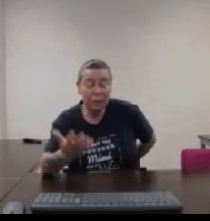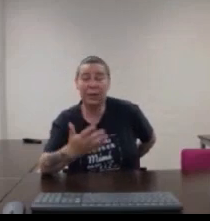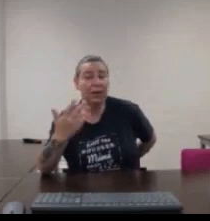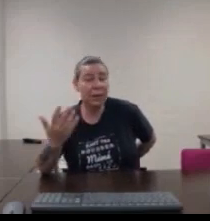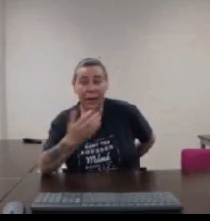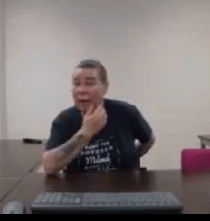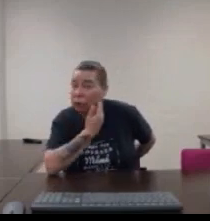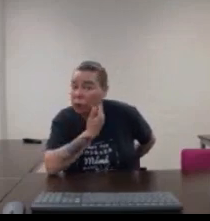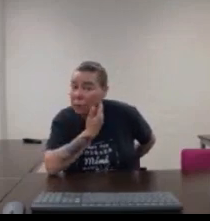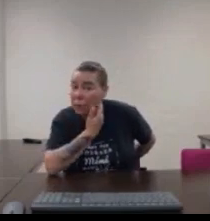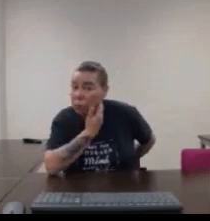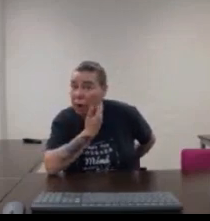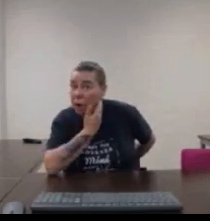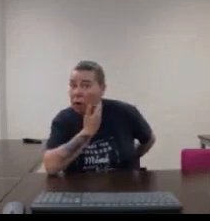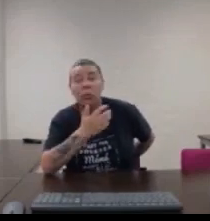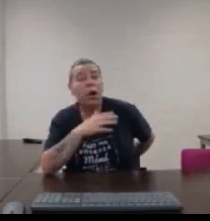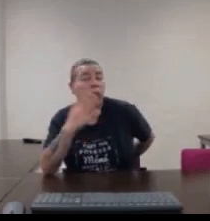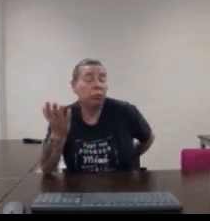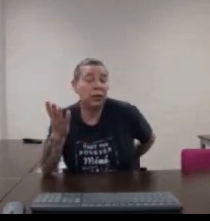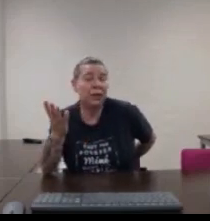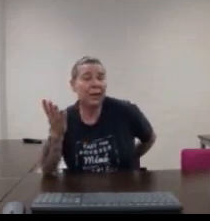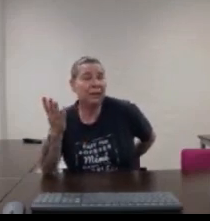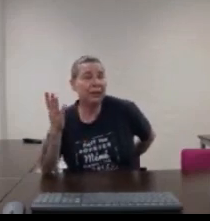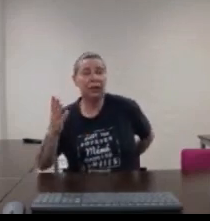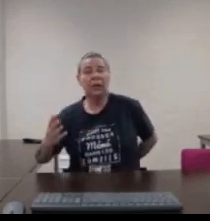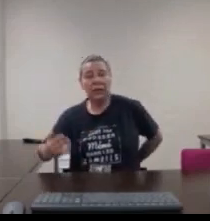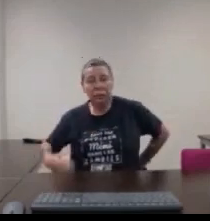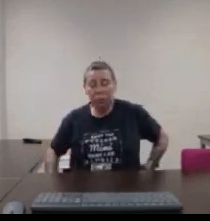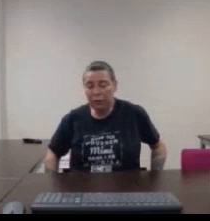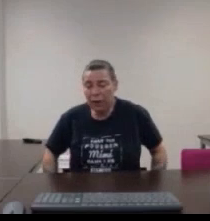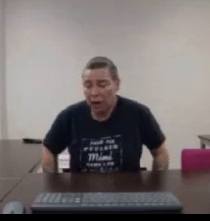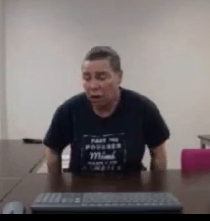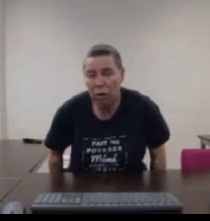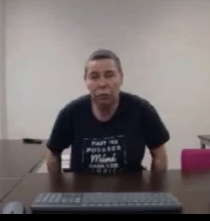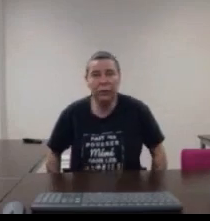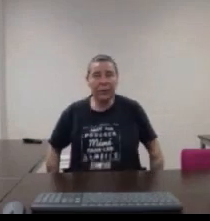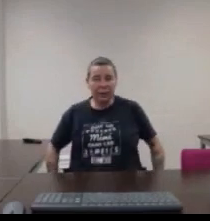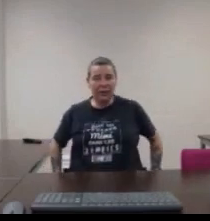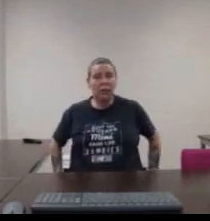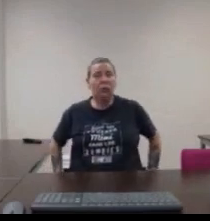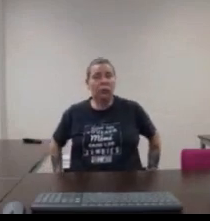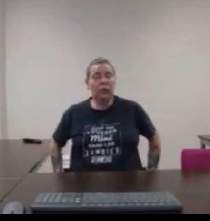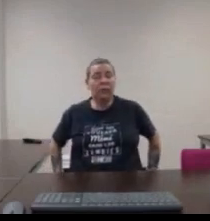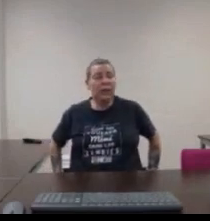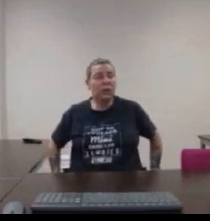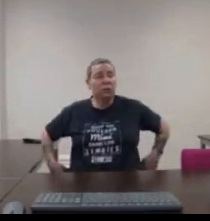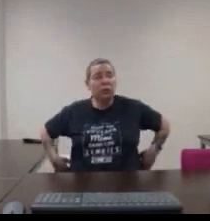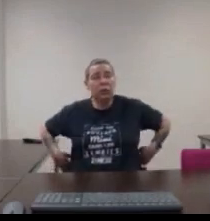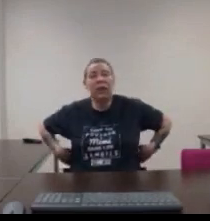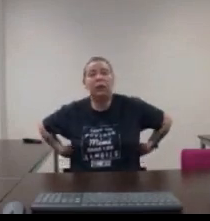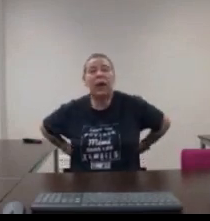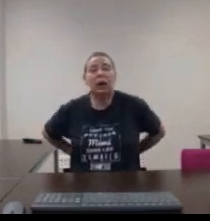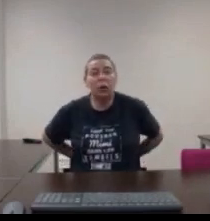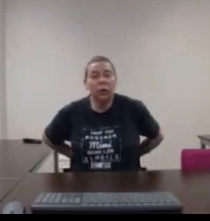qui est adapté et qui est réglable, vous n'en aurez pas besoin. Mais voilà, sachez que ça existe. Si vous pouvez, quand vous êtes assis au fond de votre siège,